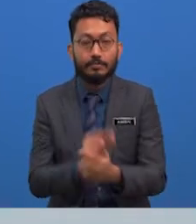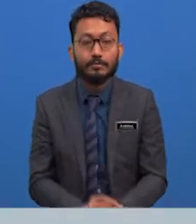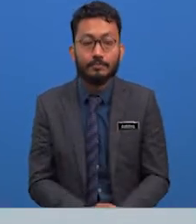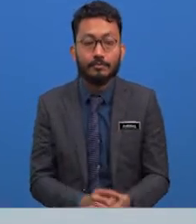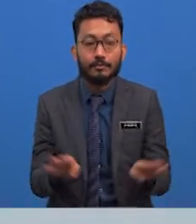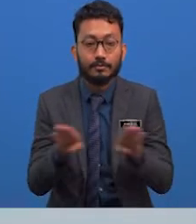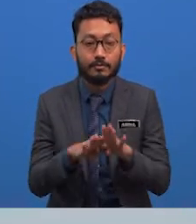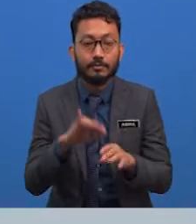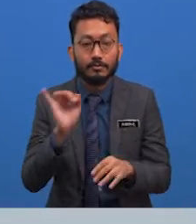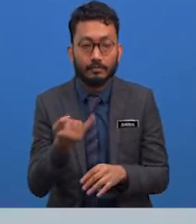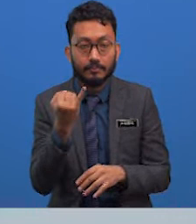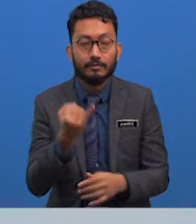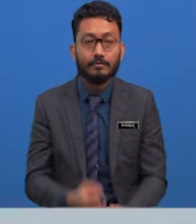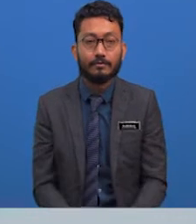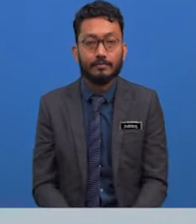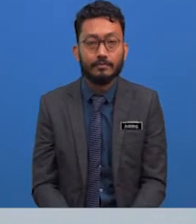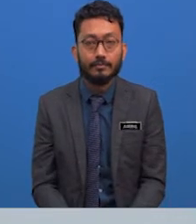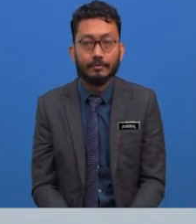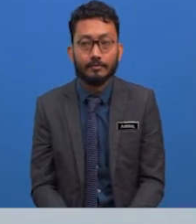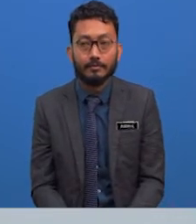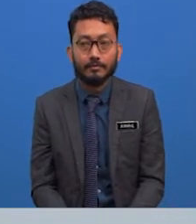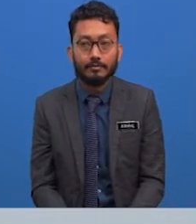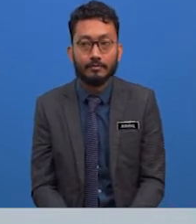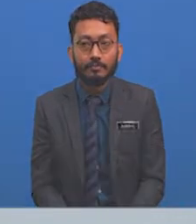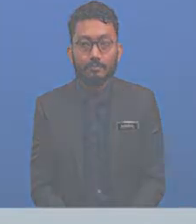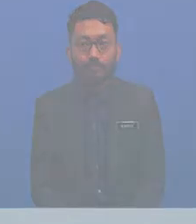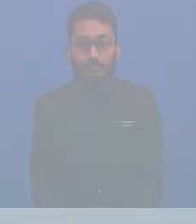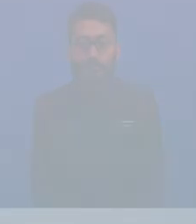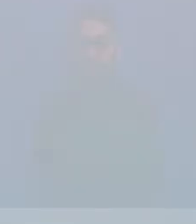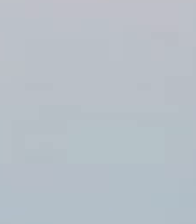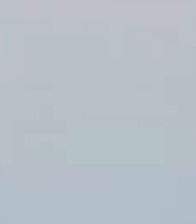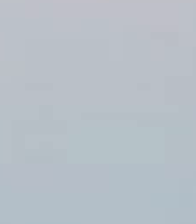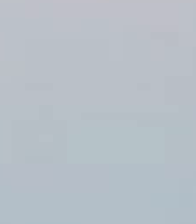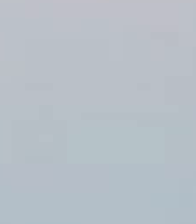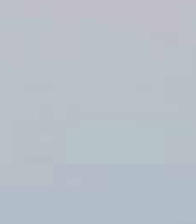Akhir sekali, labelkan sudut di antara dua garis ini sebagai J.